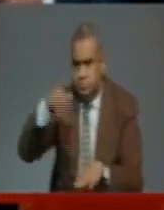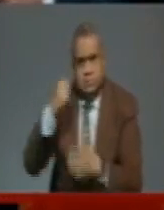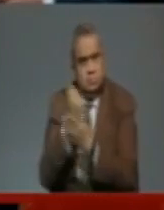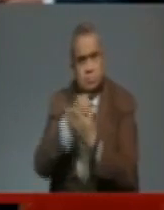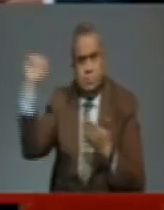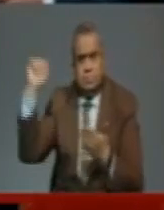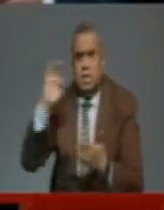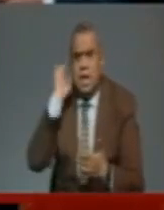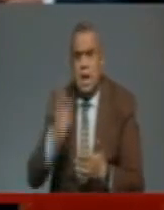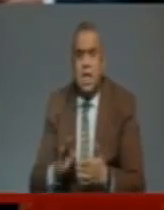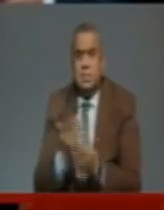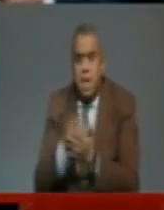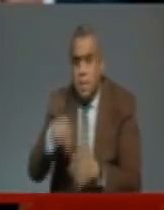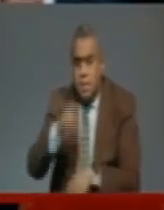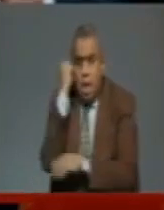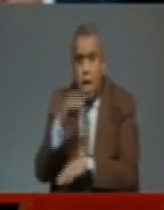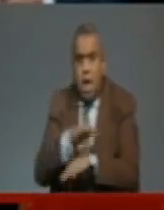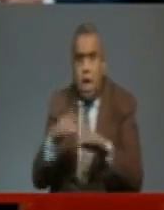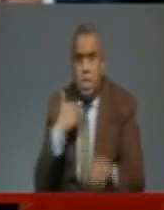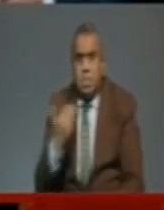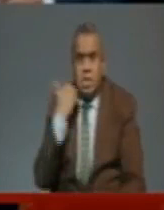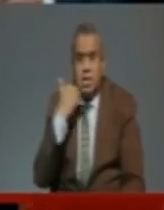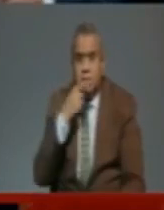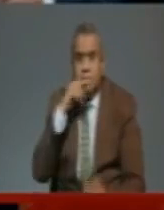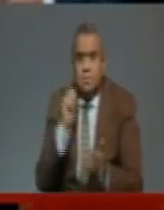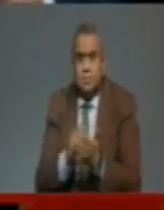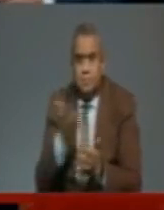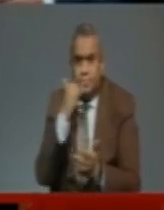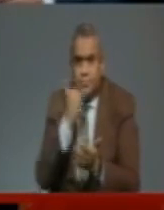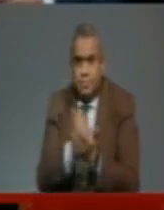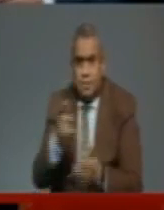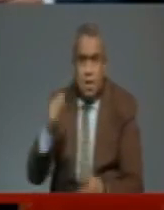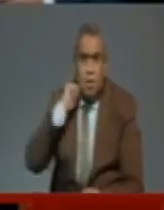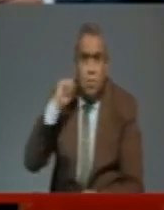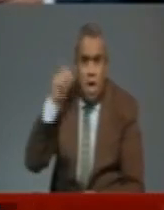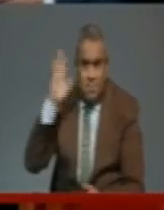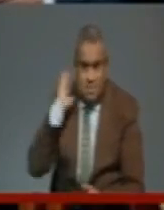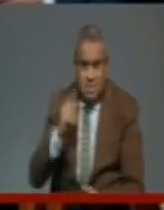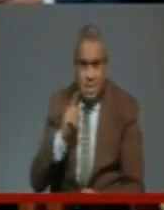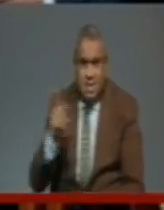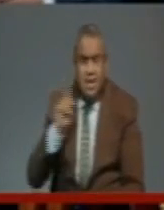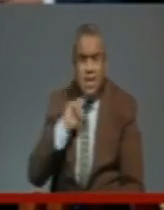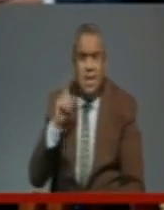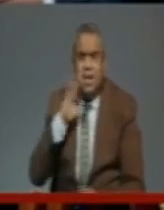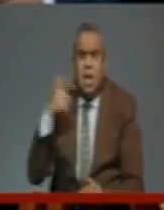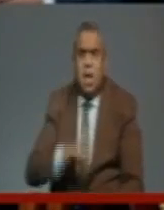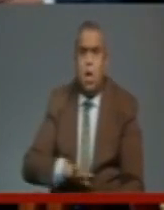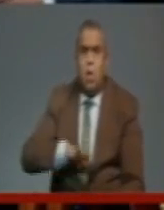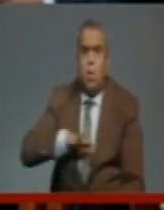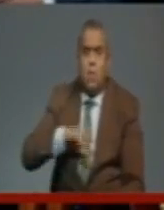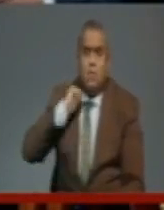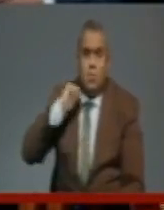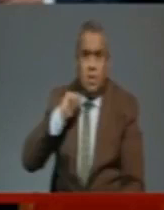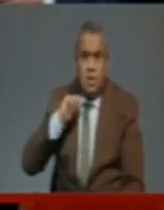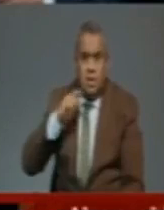كده اوعى تزعل يا كمال. يقدر المحافظ يعمل كده؟ لا خايف. يقدر وزير